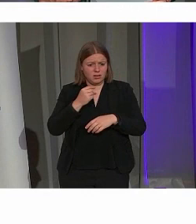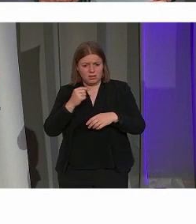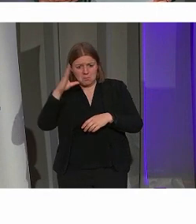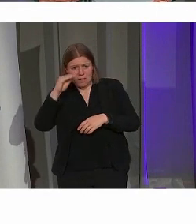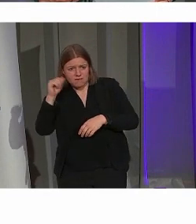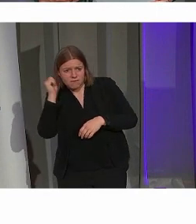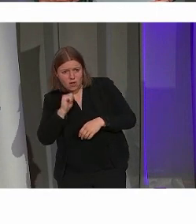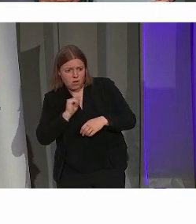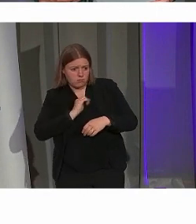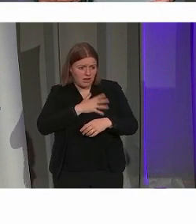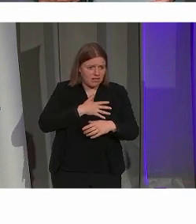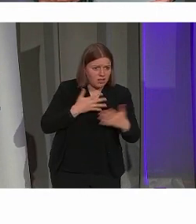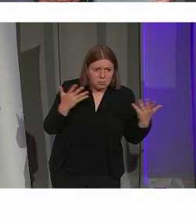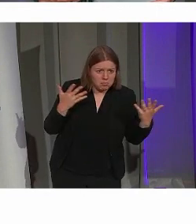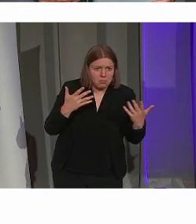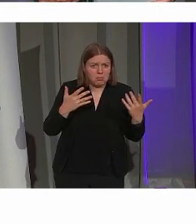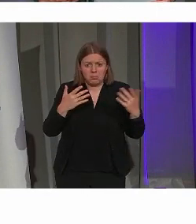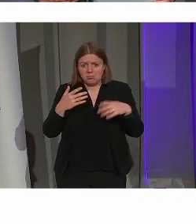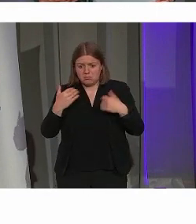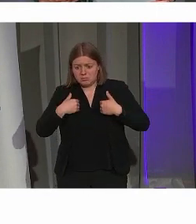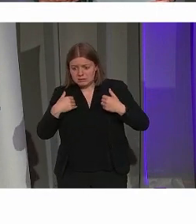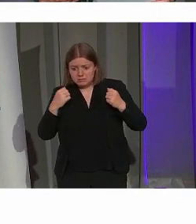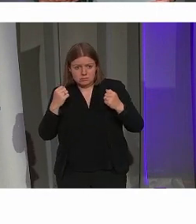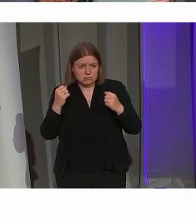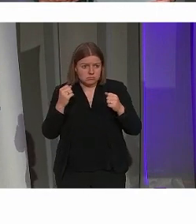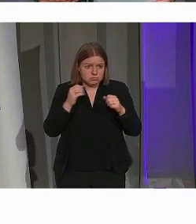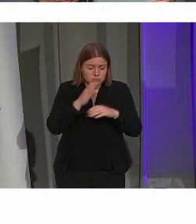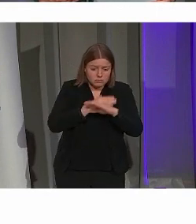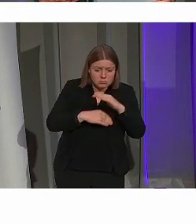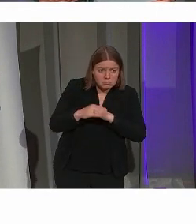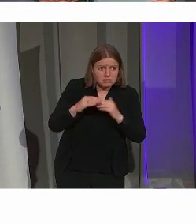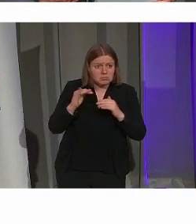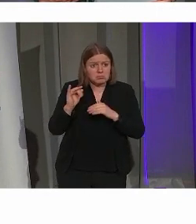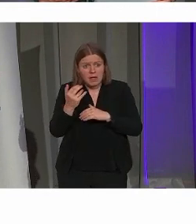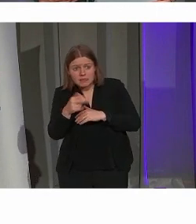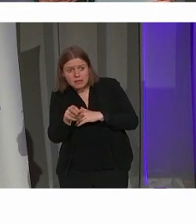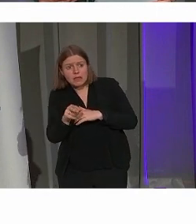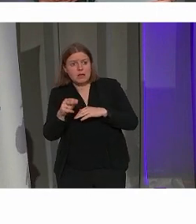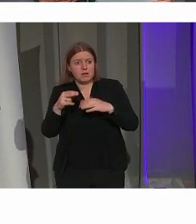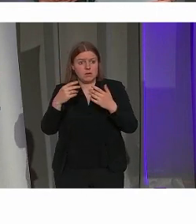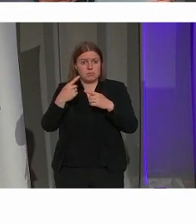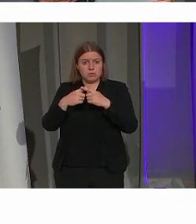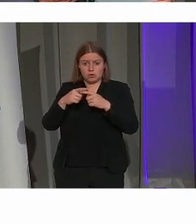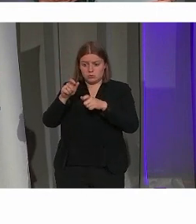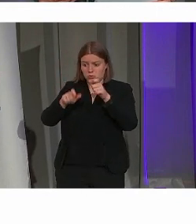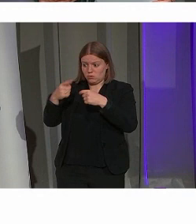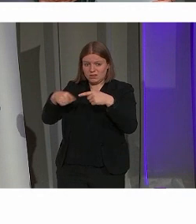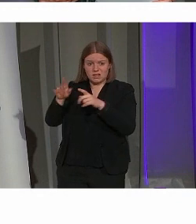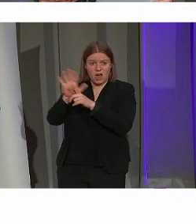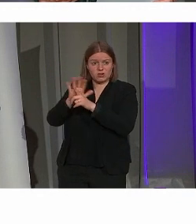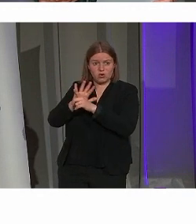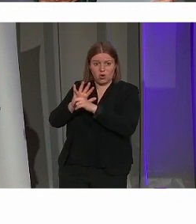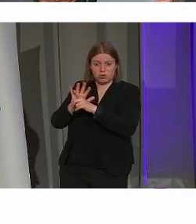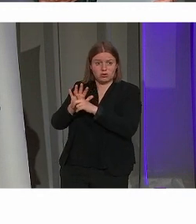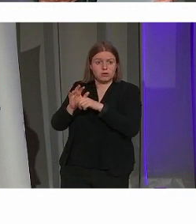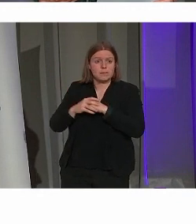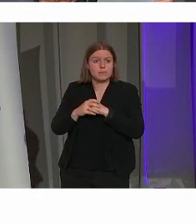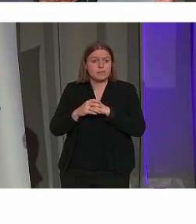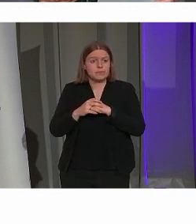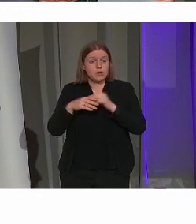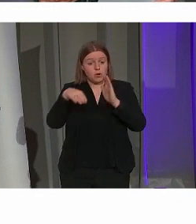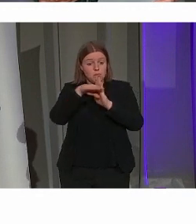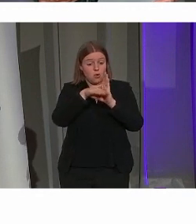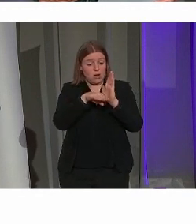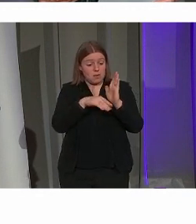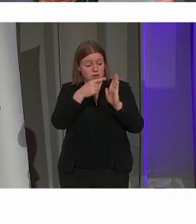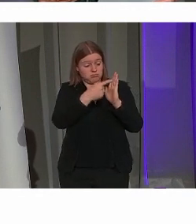omgevingen wil het gaan ondersteunen, onafhankelijk van leeftijd, geslacht,